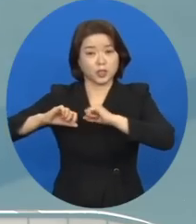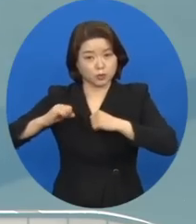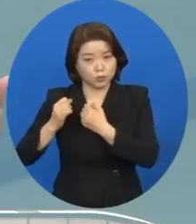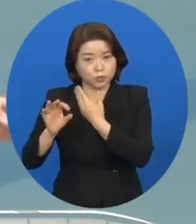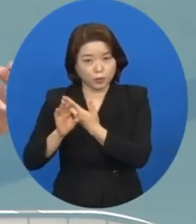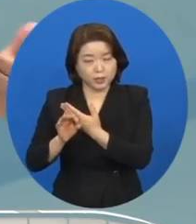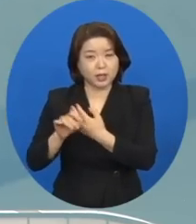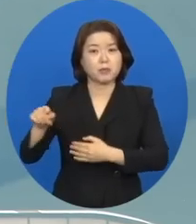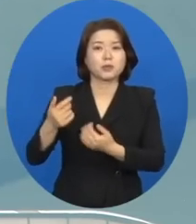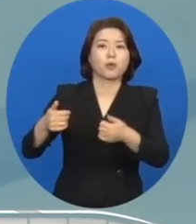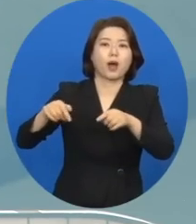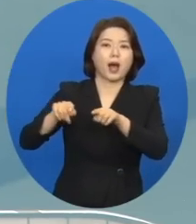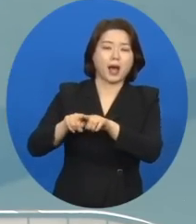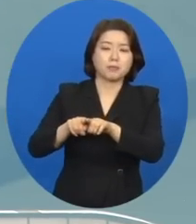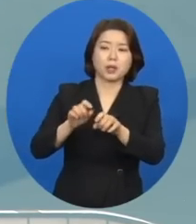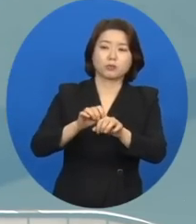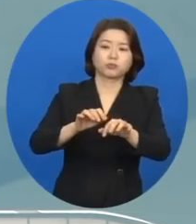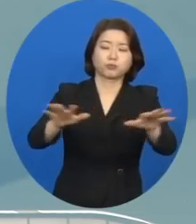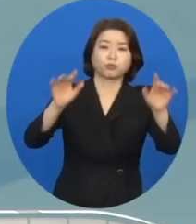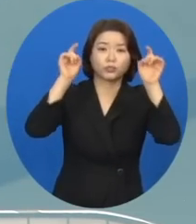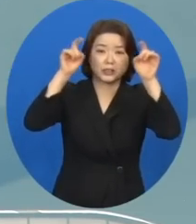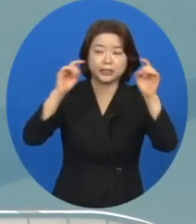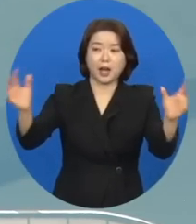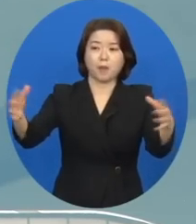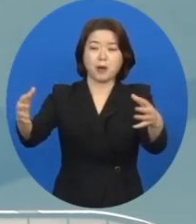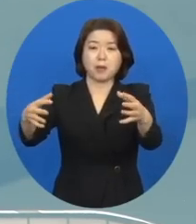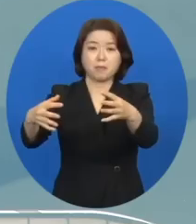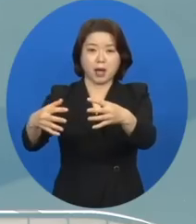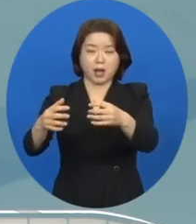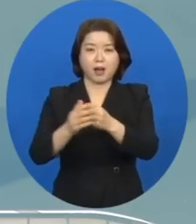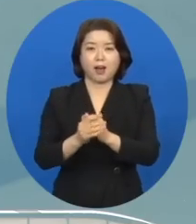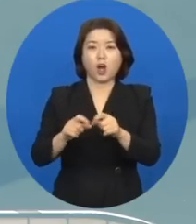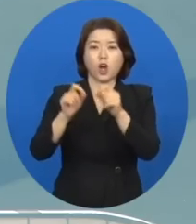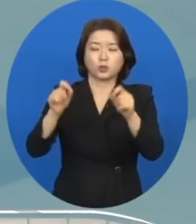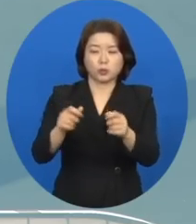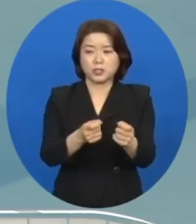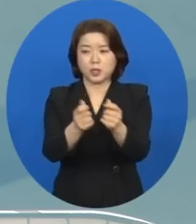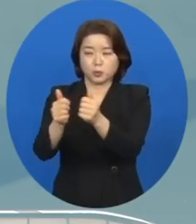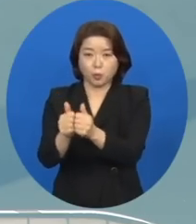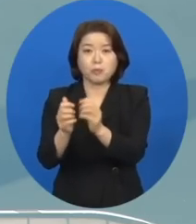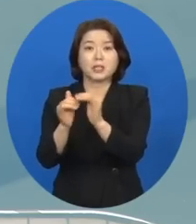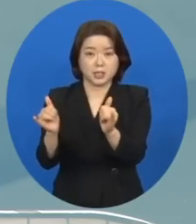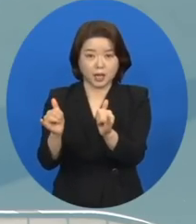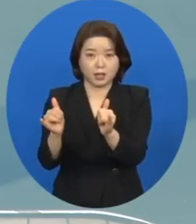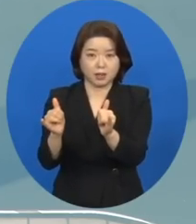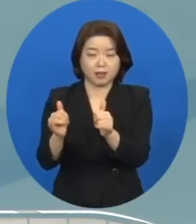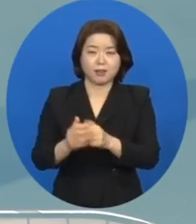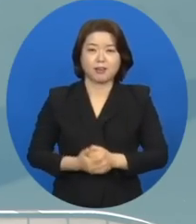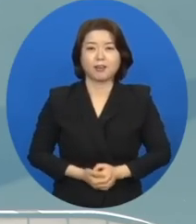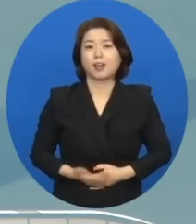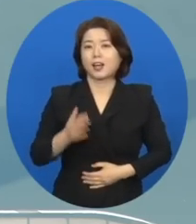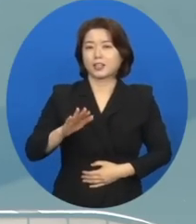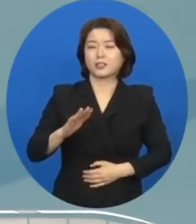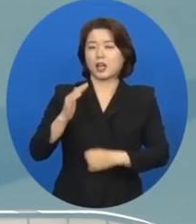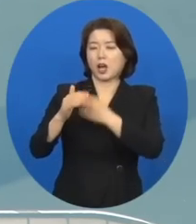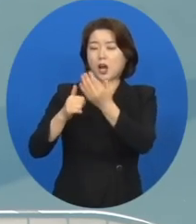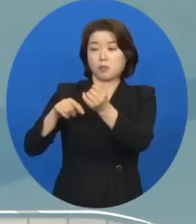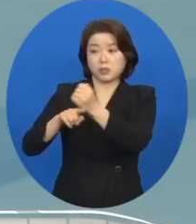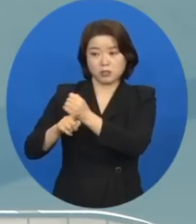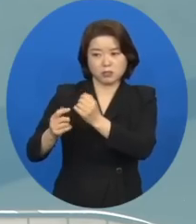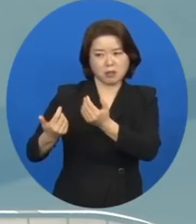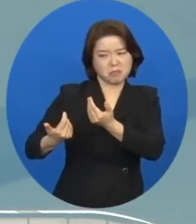그분과 함께 흩어진 양들을 모으는 동역자여 동반자일 겁니다. 하지만 그분의 뜻에